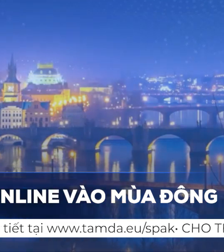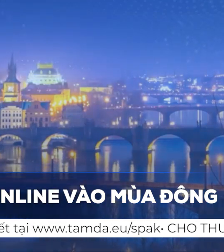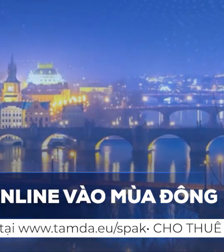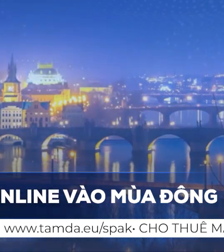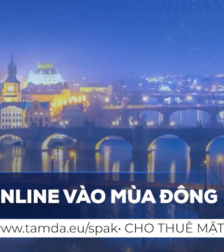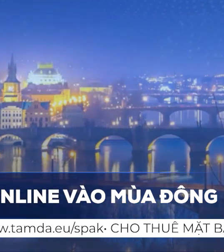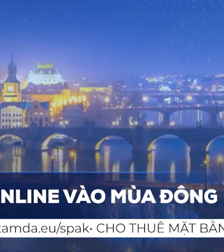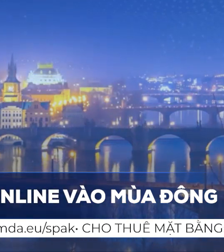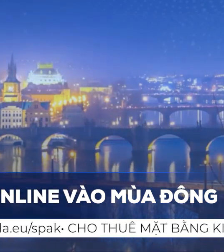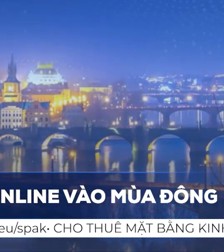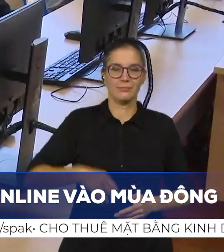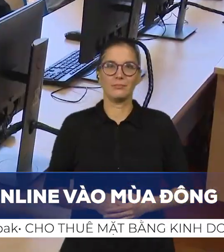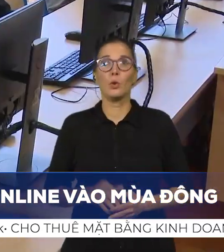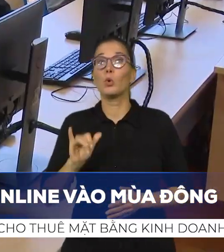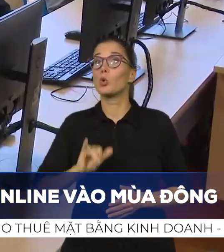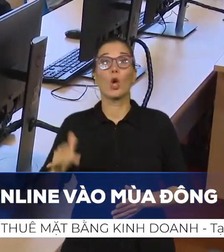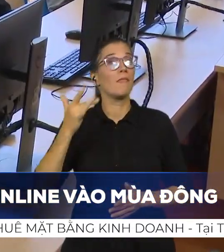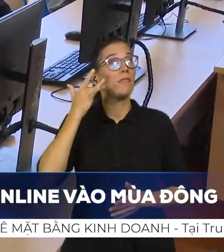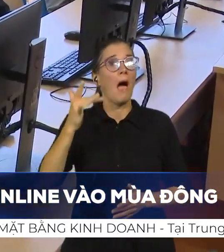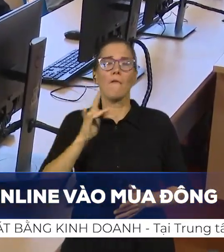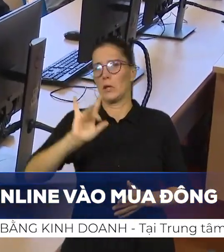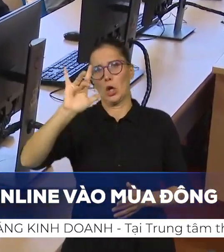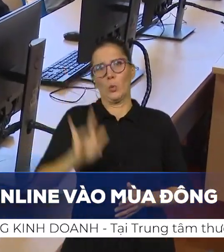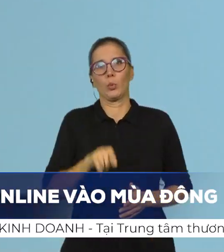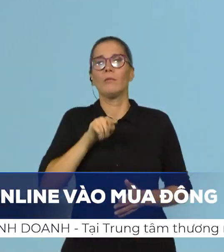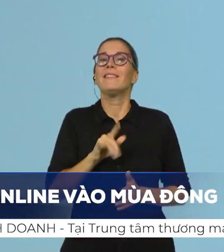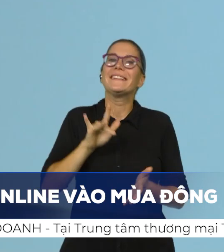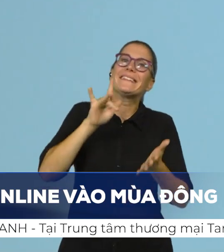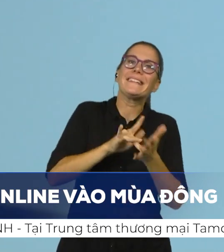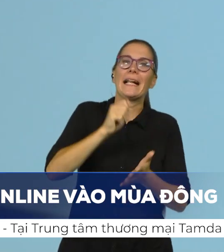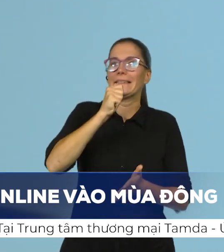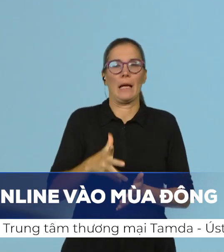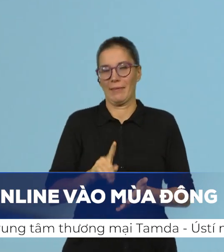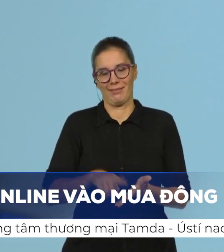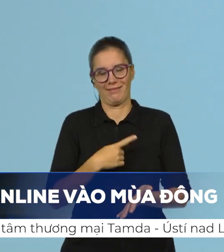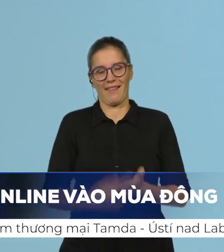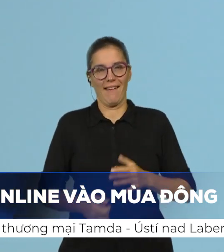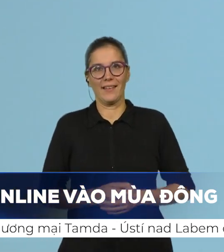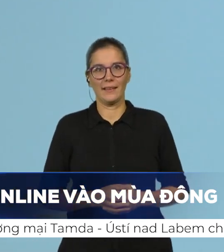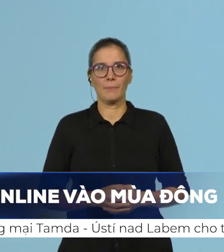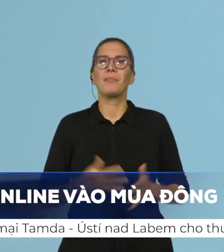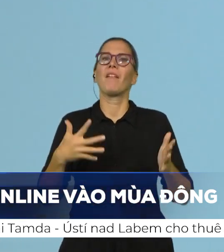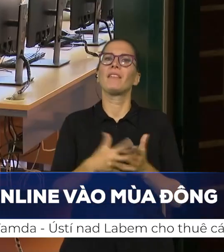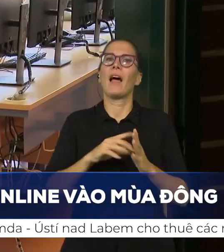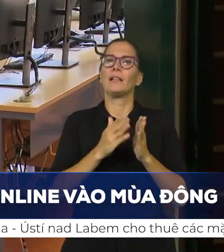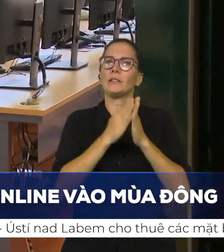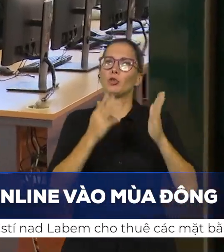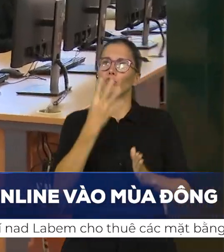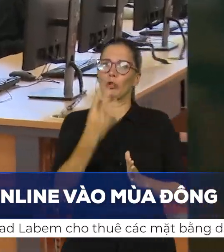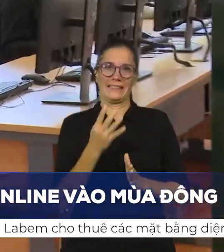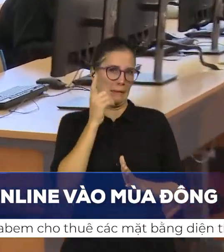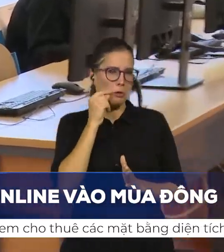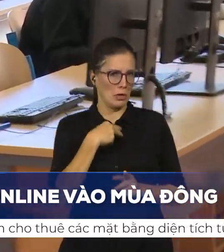vượt qua được mùa đông này trong hè năm 2020 và suốt năm học 2020-2021